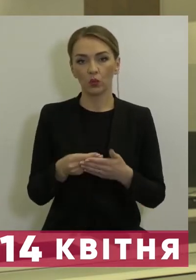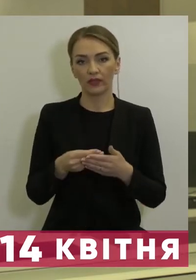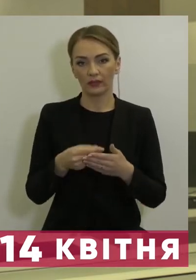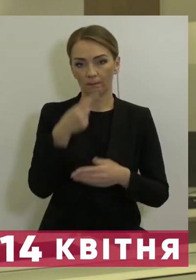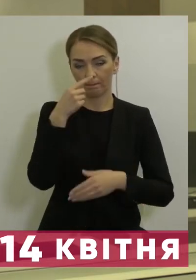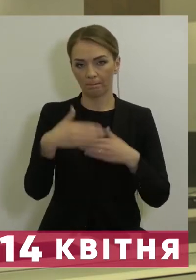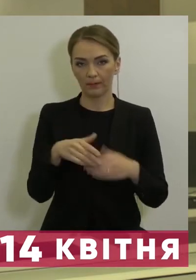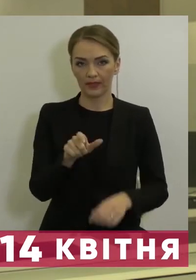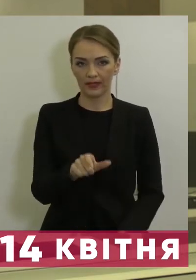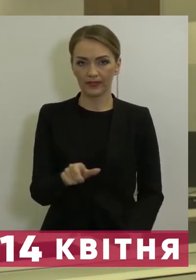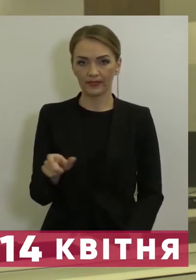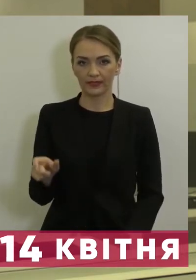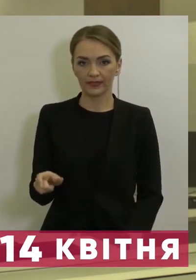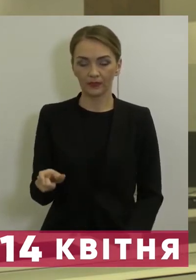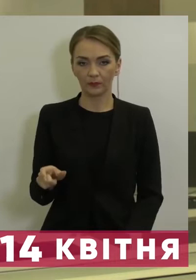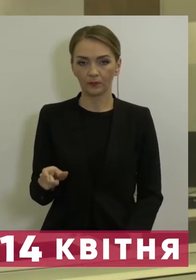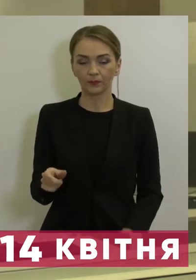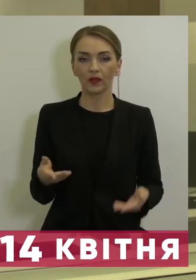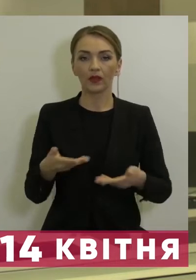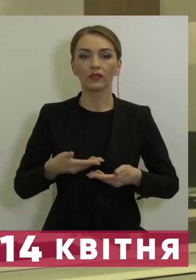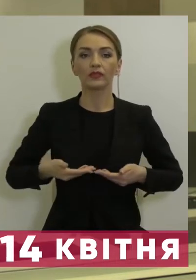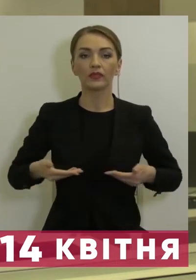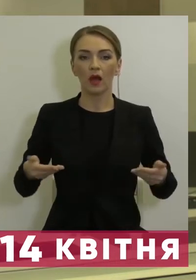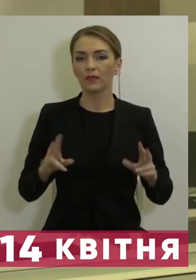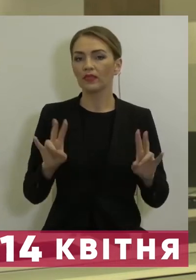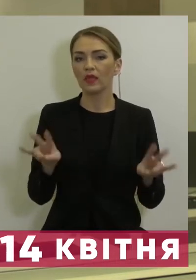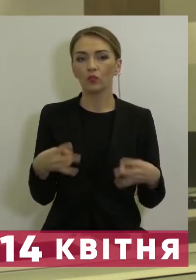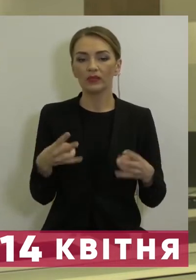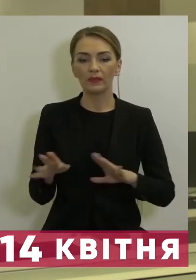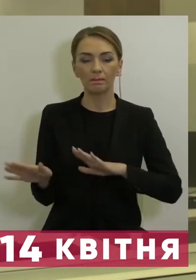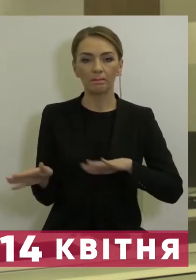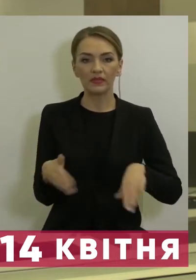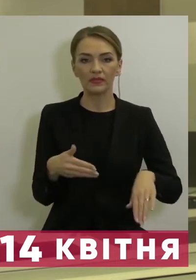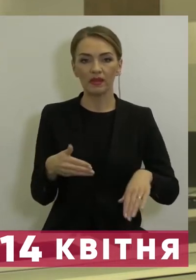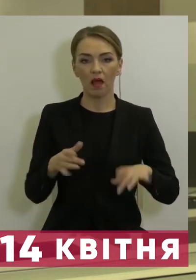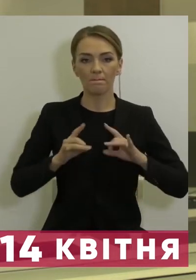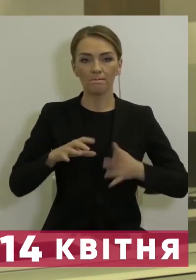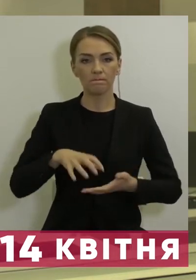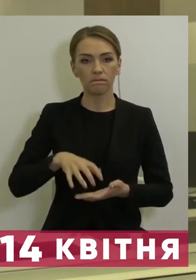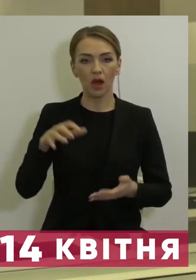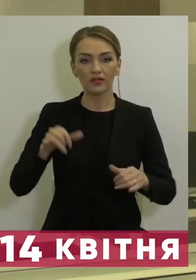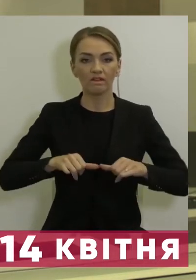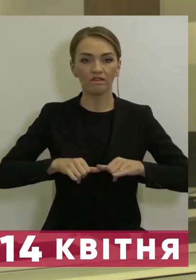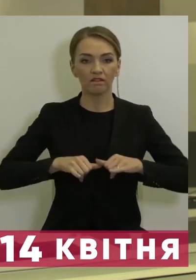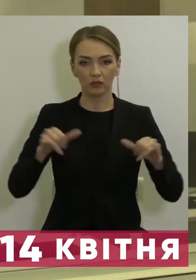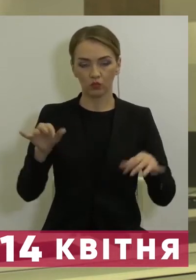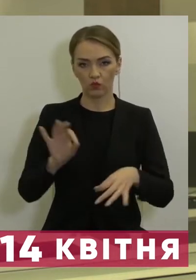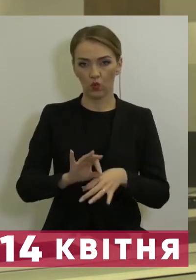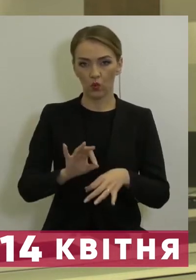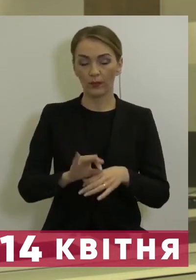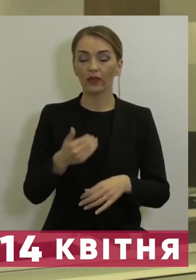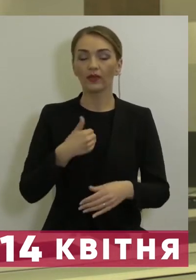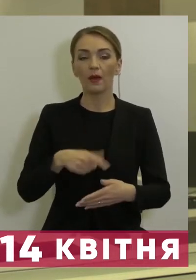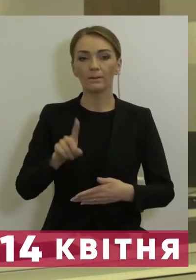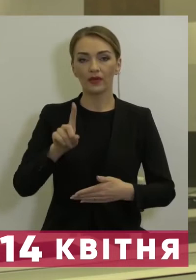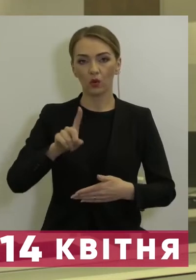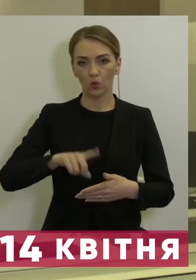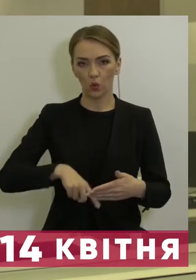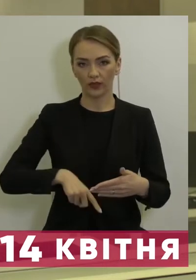своїх близьких. Нам не потрібен після Пасхи вибух хвороби. Я